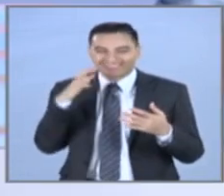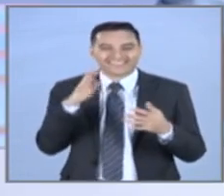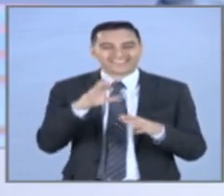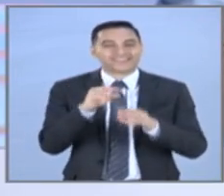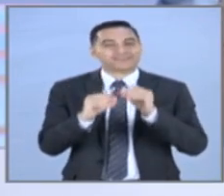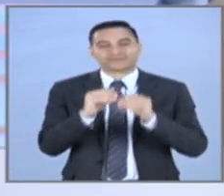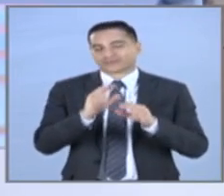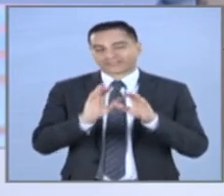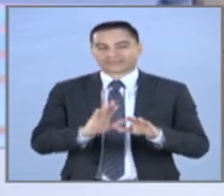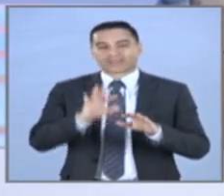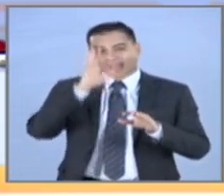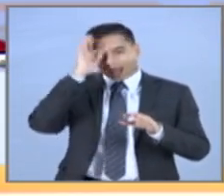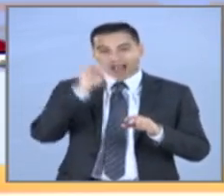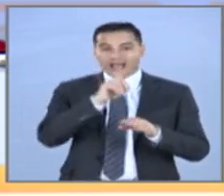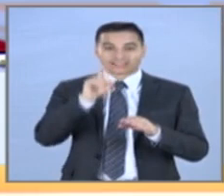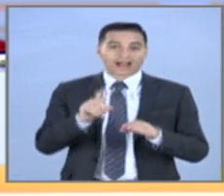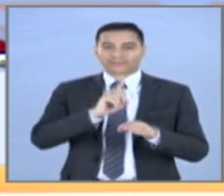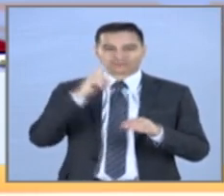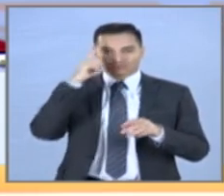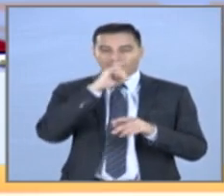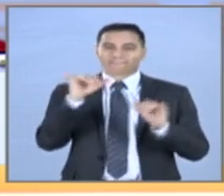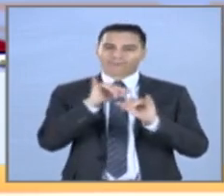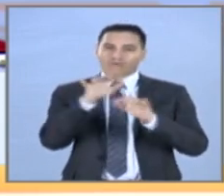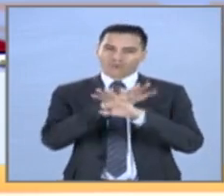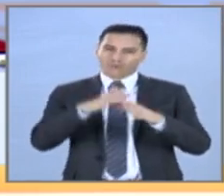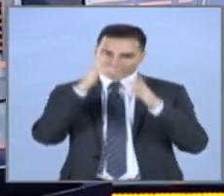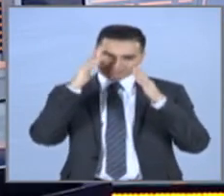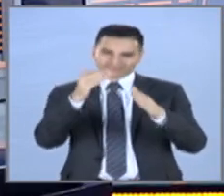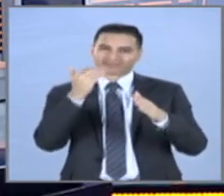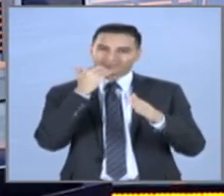طيب الأسئلة مش صعبة، المهم يبقى كلنا ثقة كده.